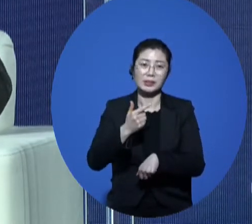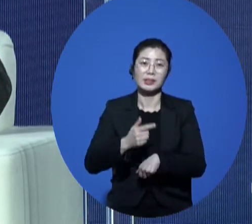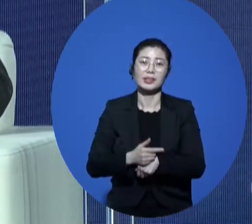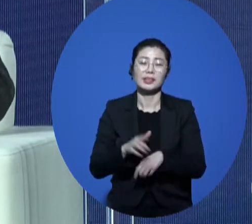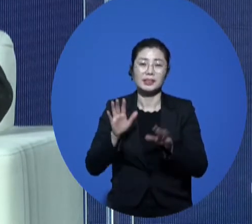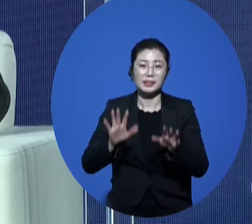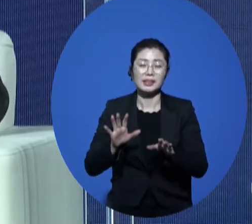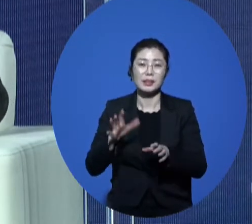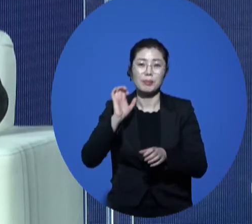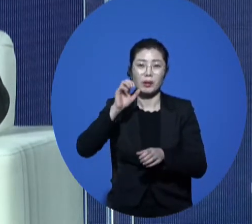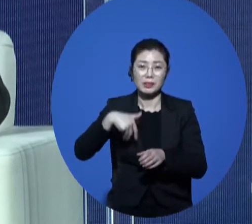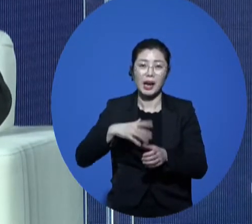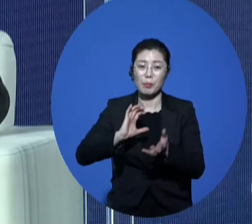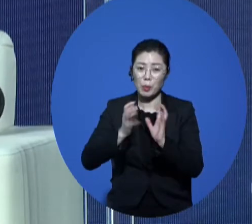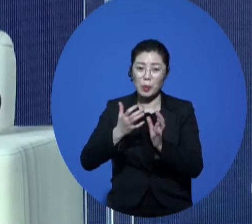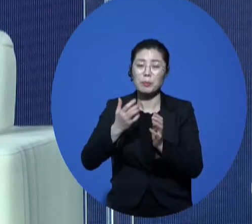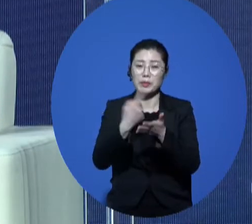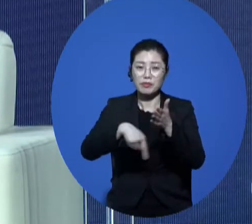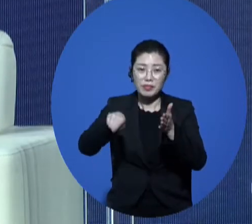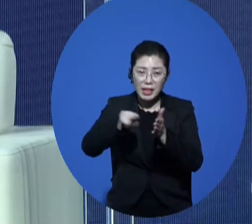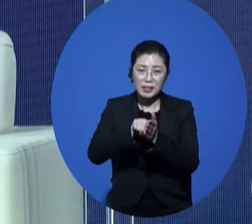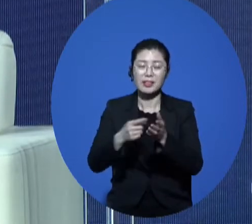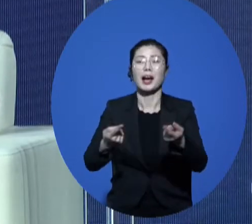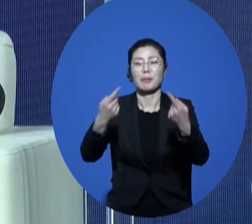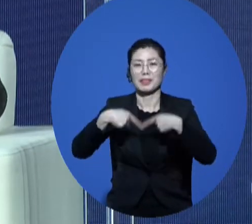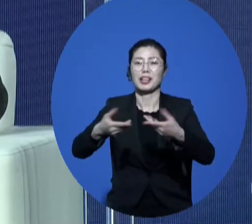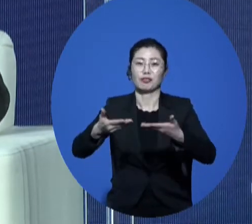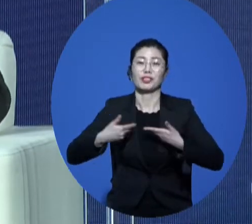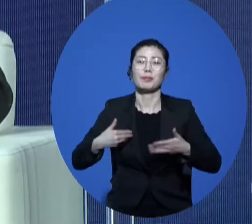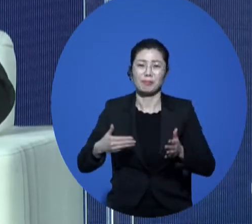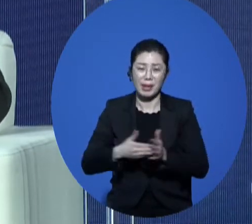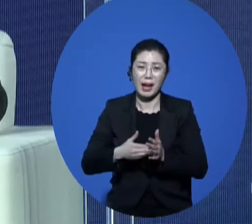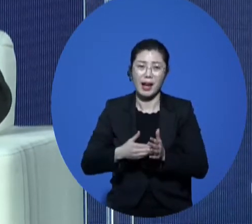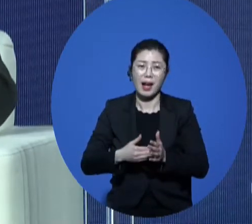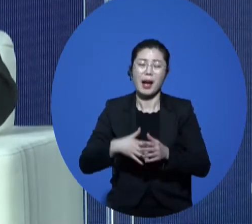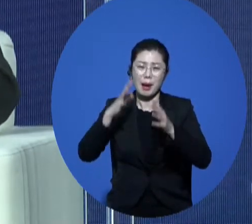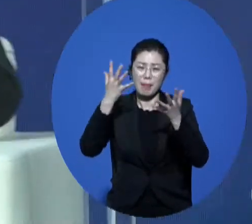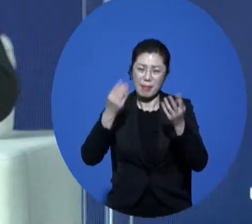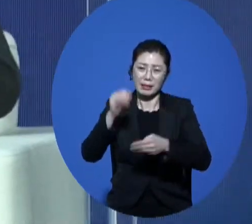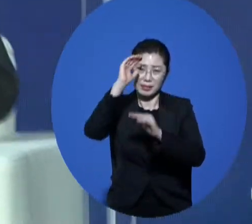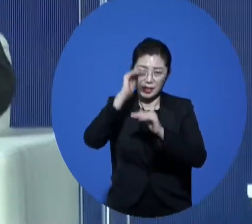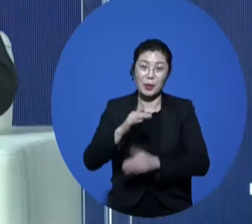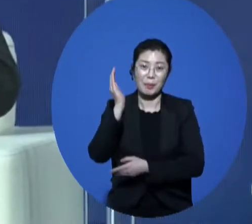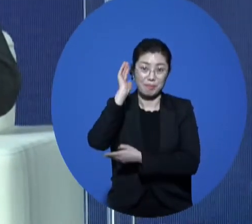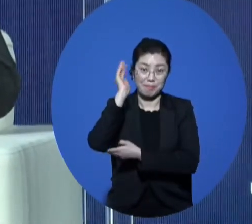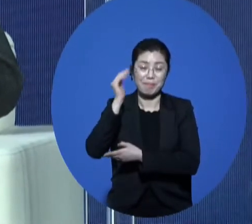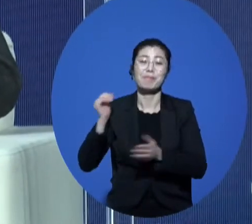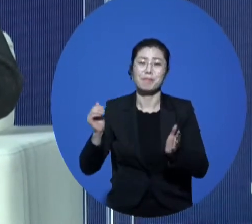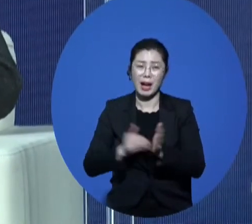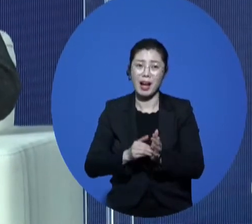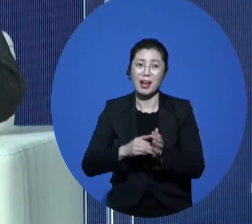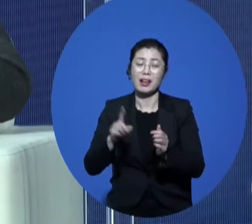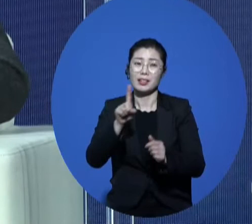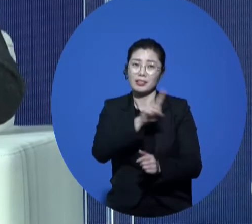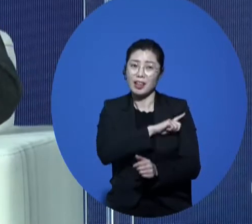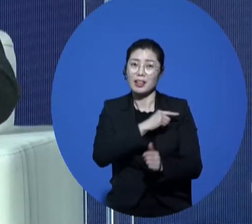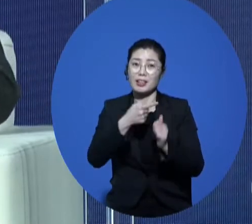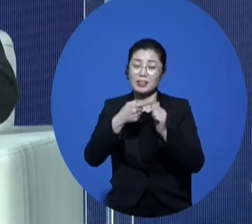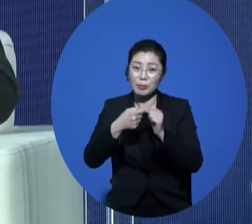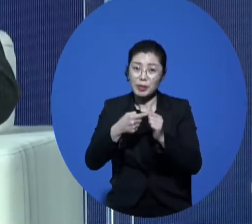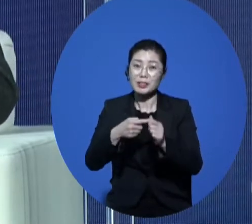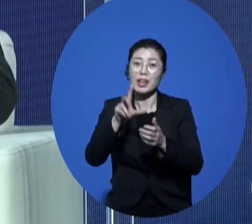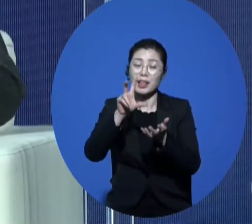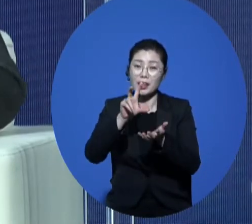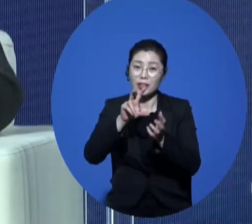한국의 평창 장애 포럼을 위해서 이렇게 발제를 해주셨습니다. 많은 내용을 말씀해 주셨는데 가장 큰